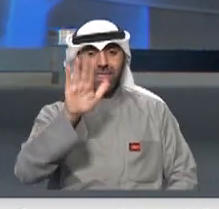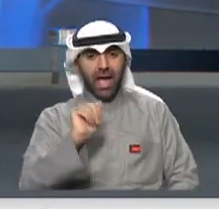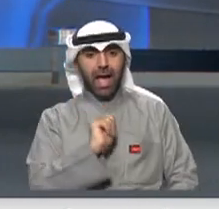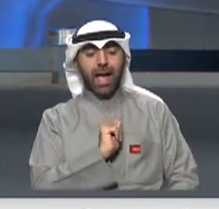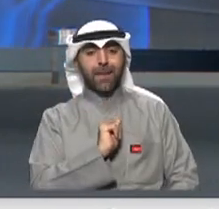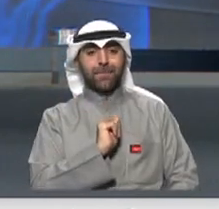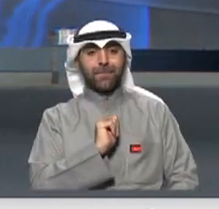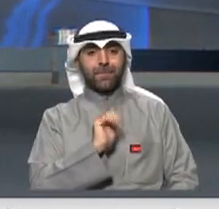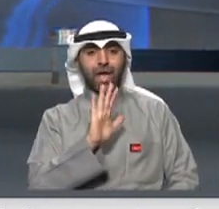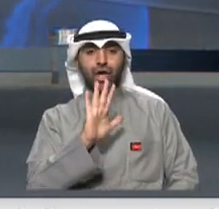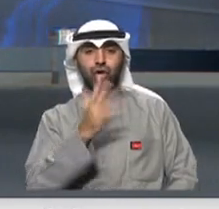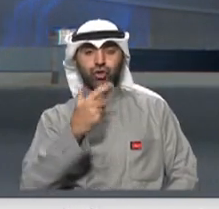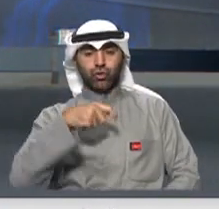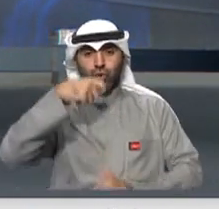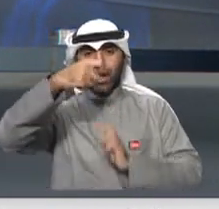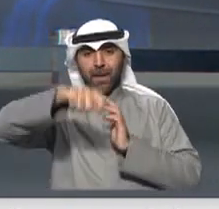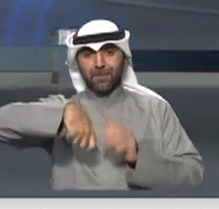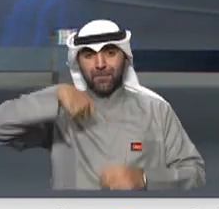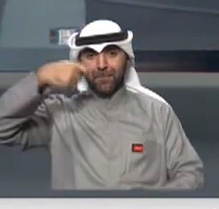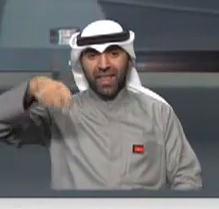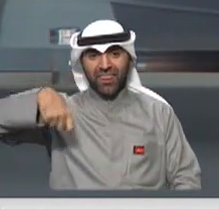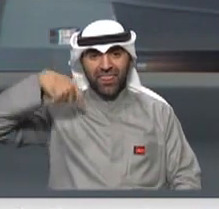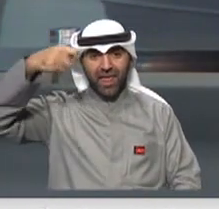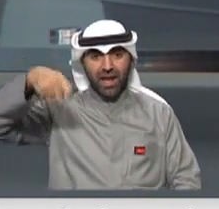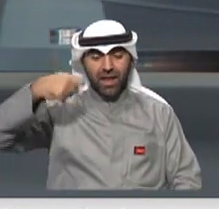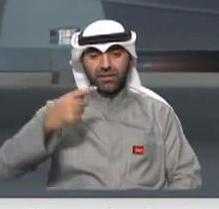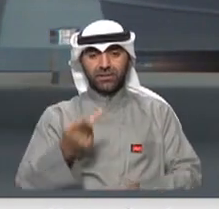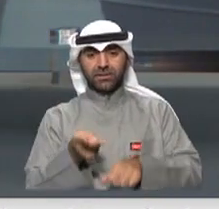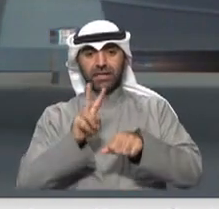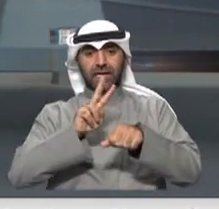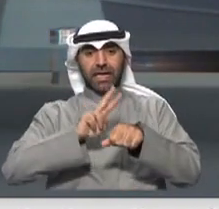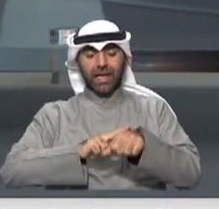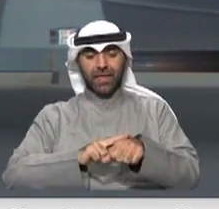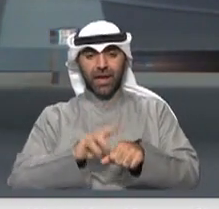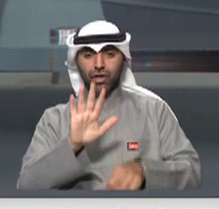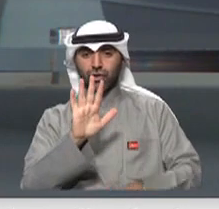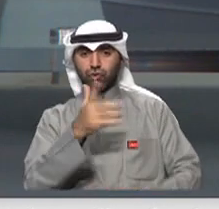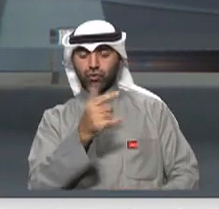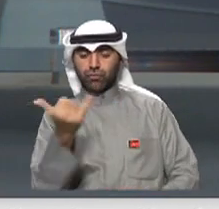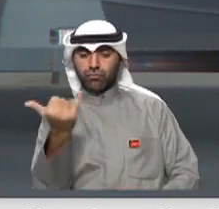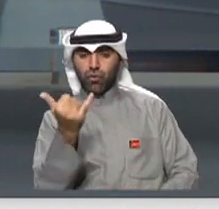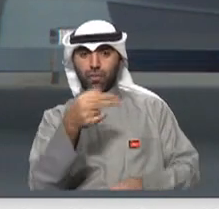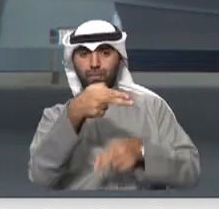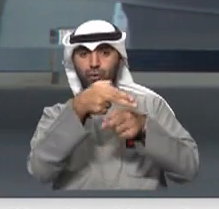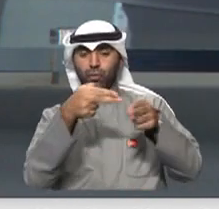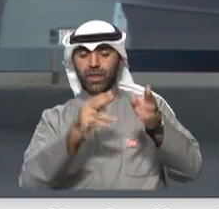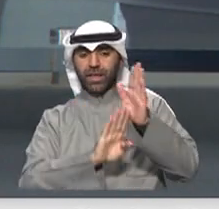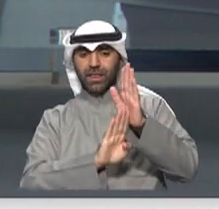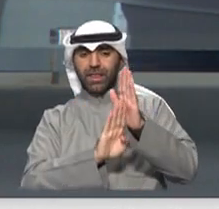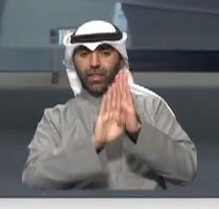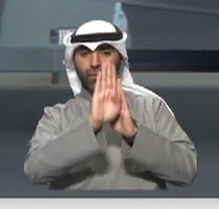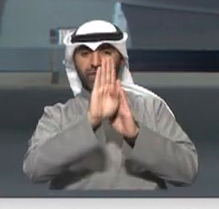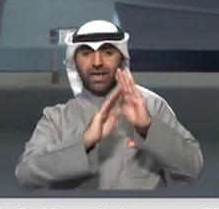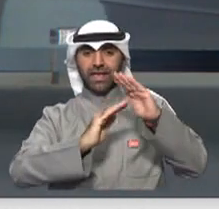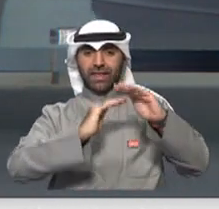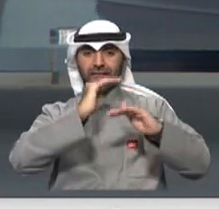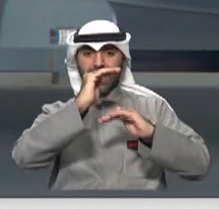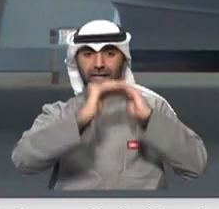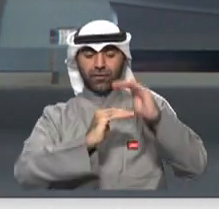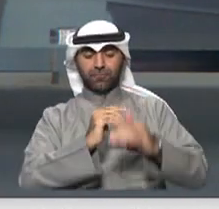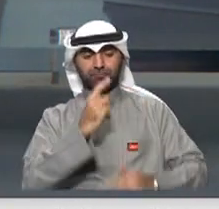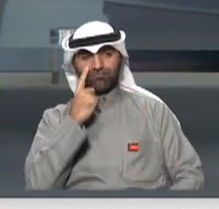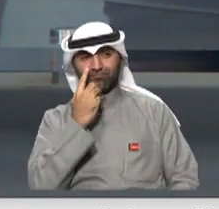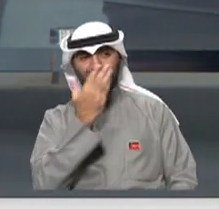من العمل الدبلوماسي. نعم، جاء ذلك في كلمة ألقاها في افتتاح مؤتمر الفن والدبلوماسية